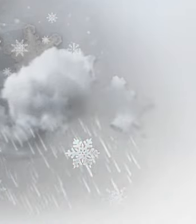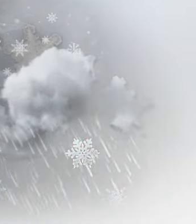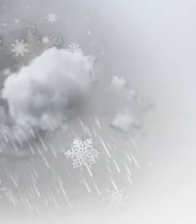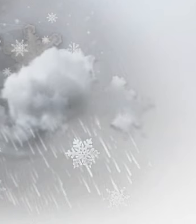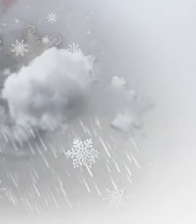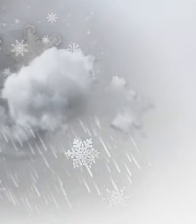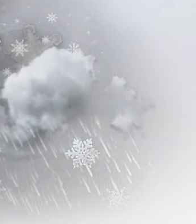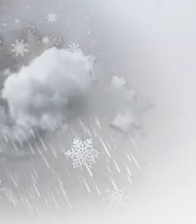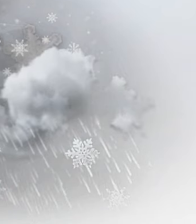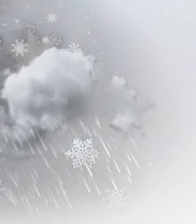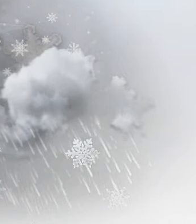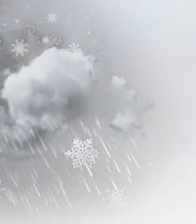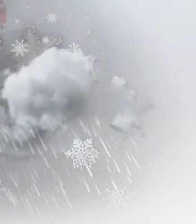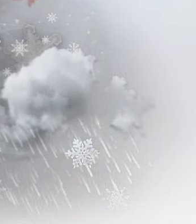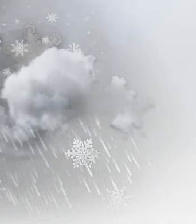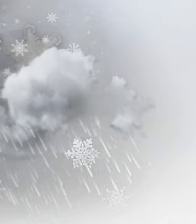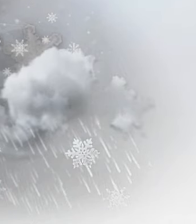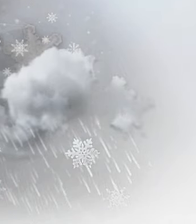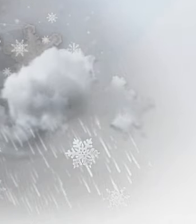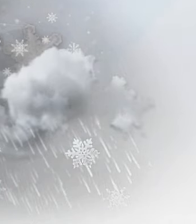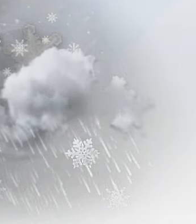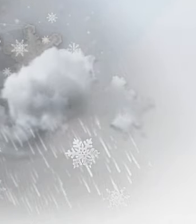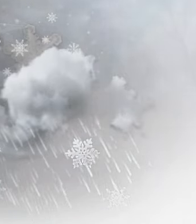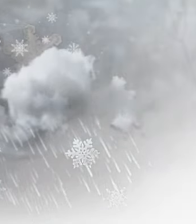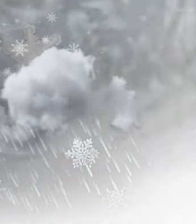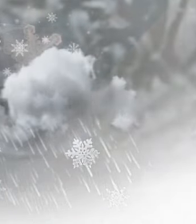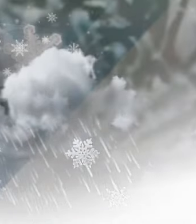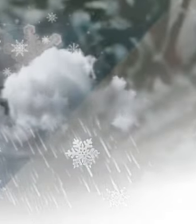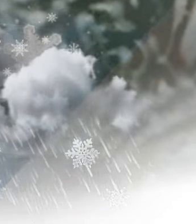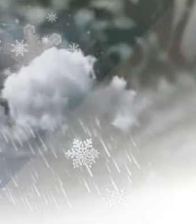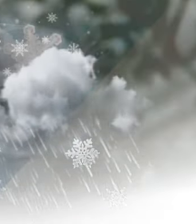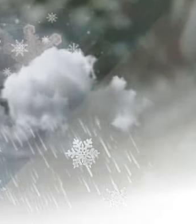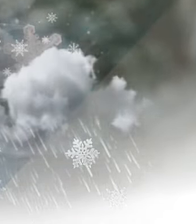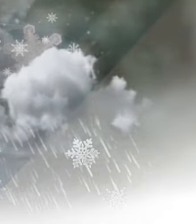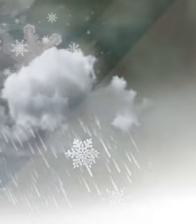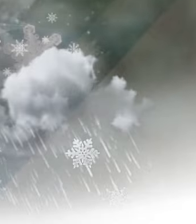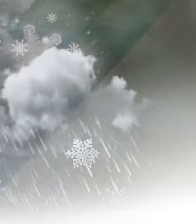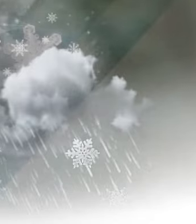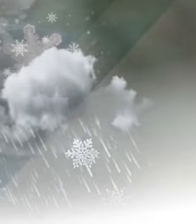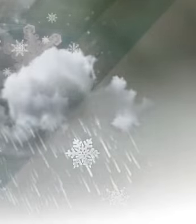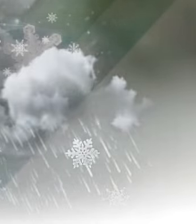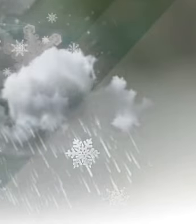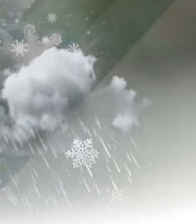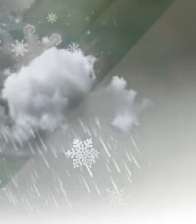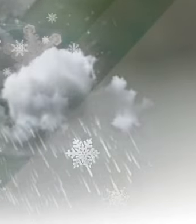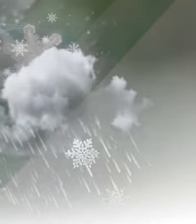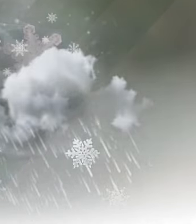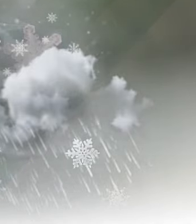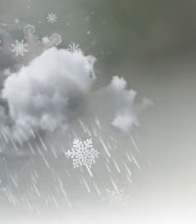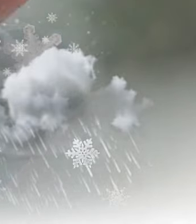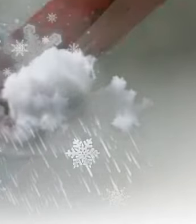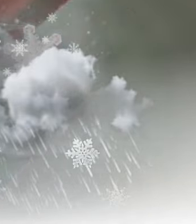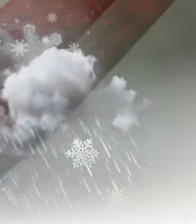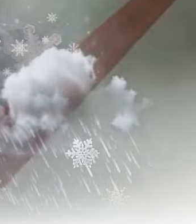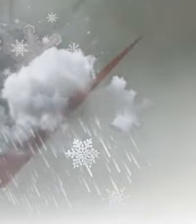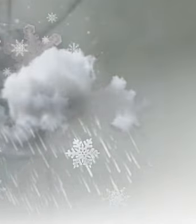вісла чы, каля 1 градуса тяпла, а раніццей і да плюс 3 днём і вечером. Ахмурна, махчымы